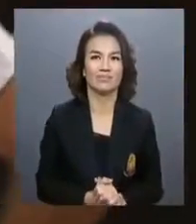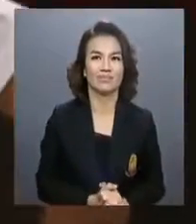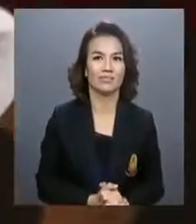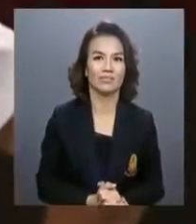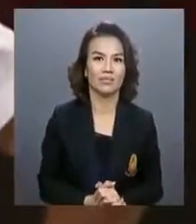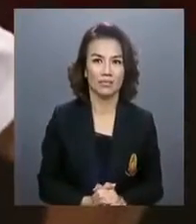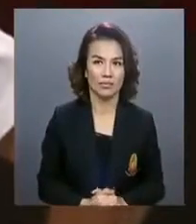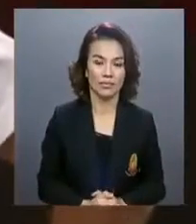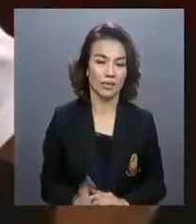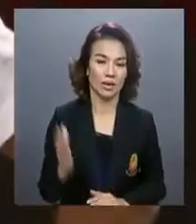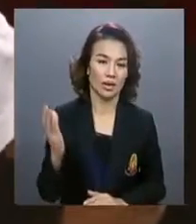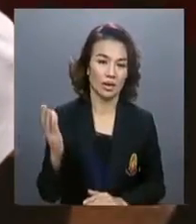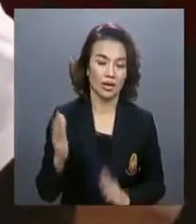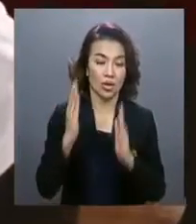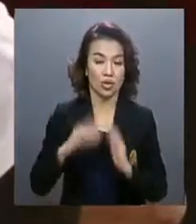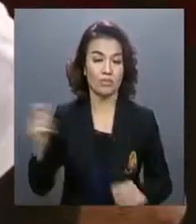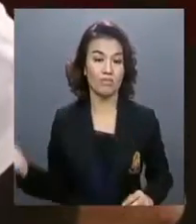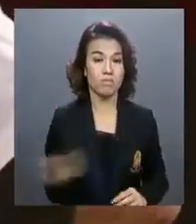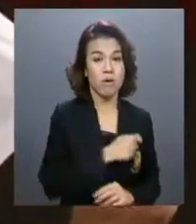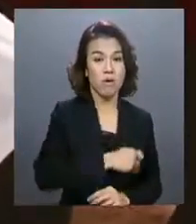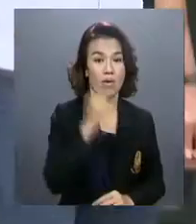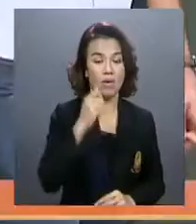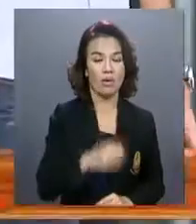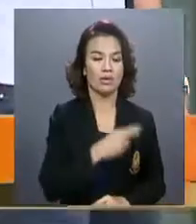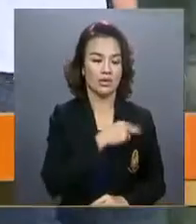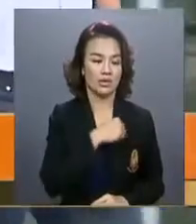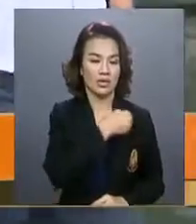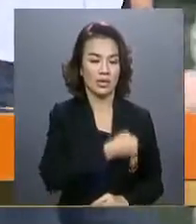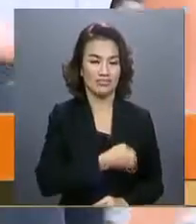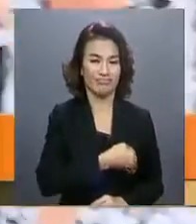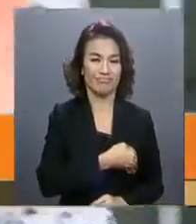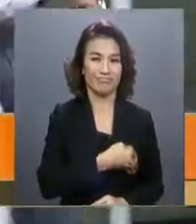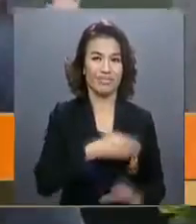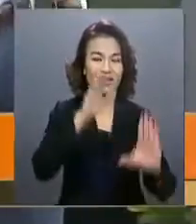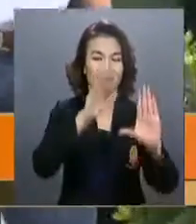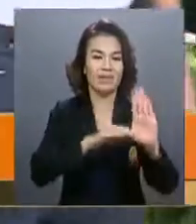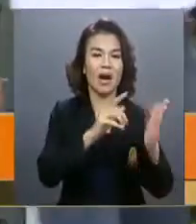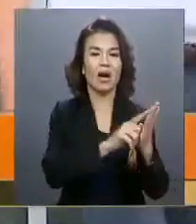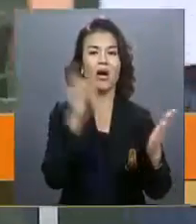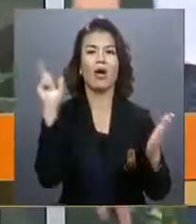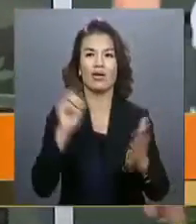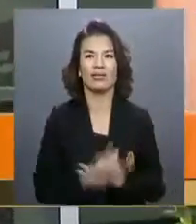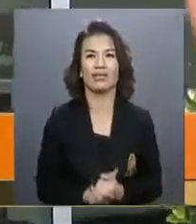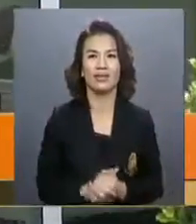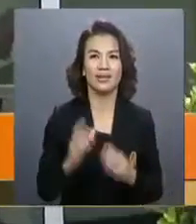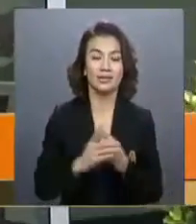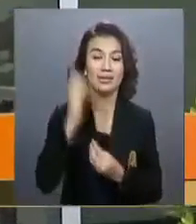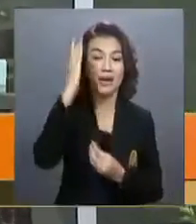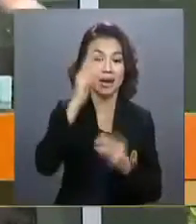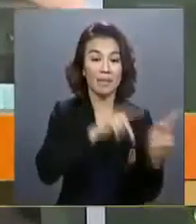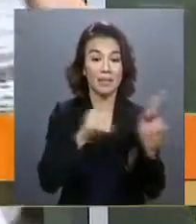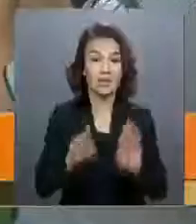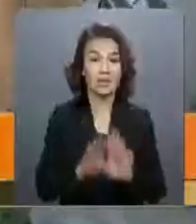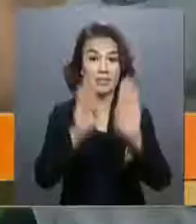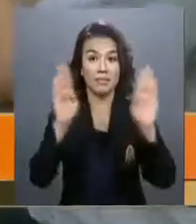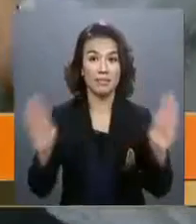ต่อกันที่โรเจอร์เฟเดเลอร์นักเทนนิสมือ3จากสวิตเซอร์แลนด์ถอนตัวจากกีฬาโอลิมปิกที่จะมีพิธีเปิดอย่างเป็นทางการในสัปดาห์หน้ารวมถึงตลอด